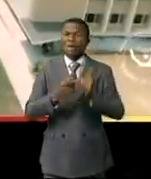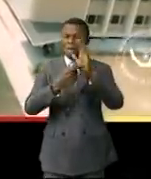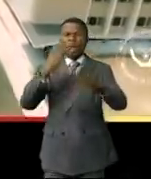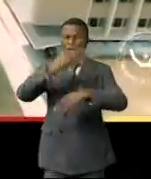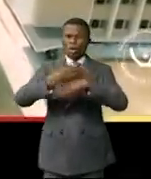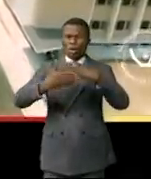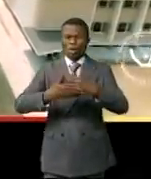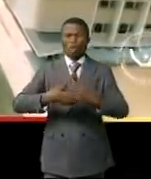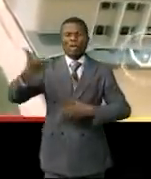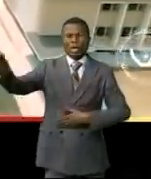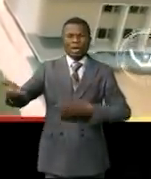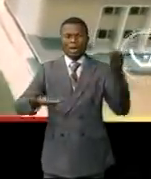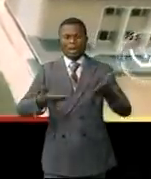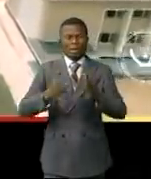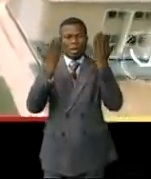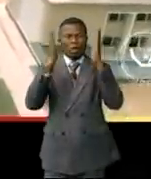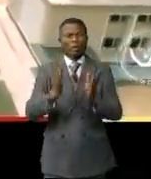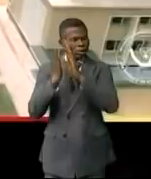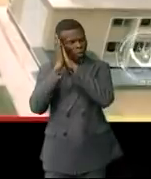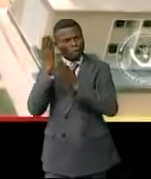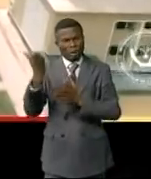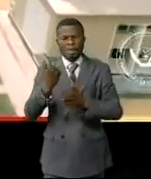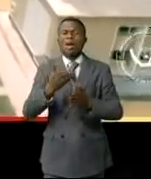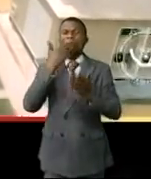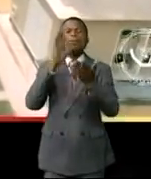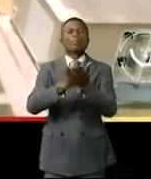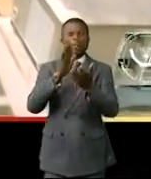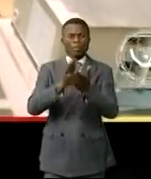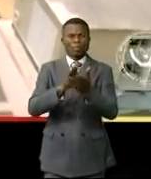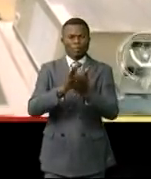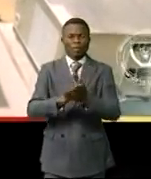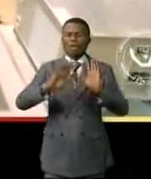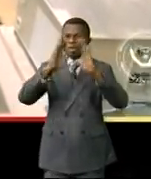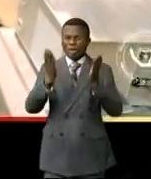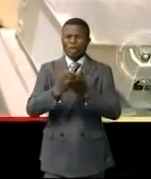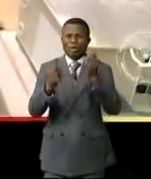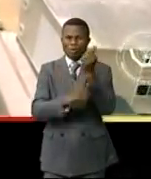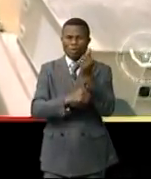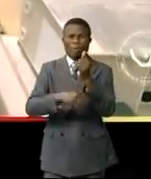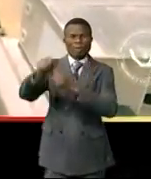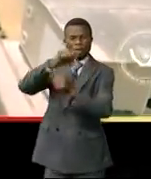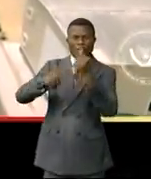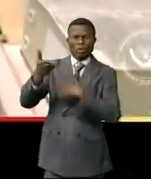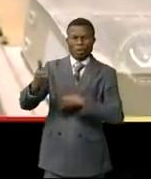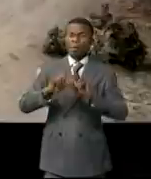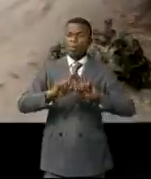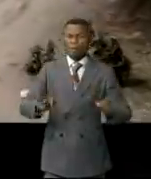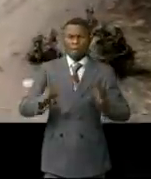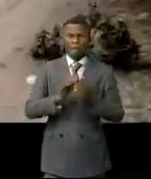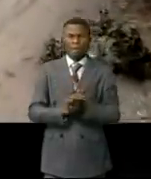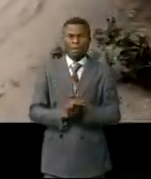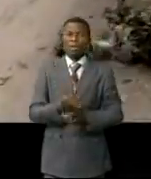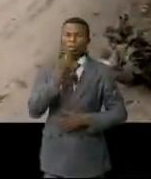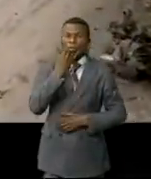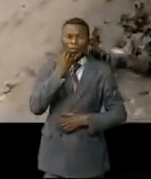réhabilités pour accueillir les étudiants. Geste applaudi des deux mains par les occupants de la colline inspirée. Mais voilà, à défaut